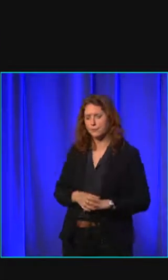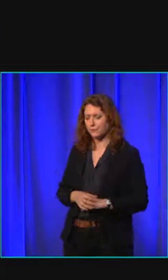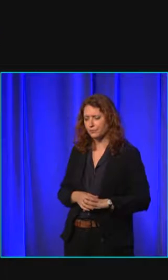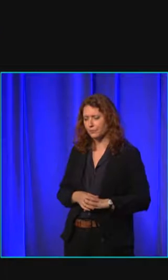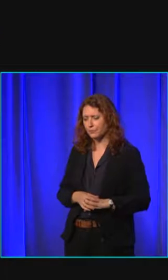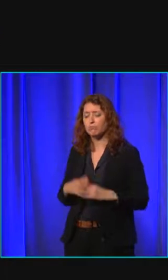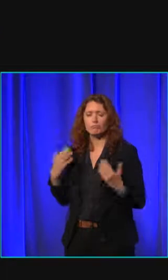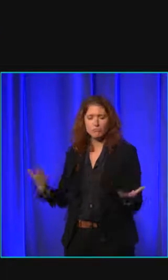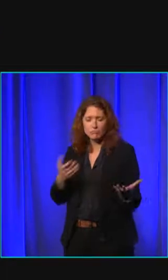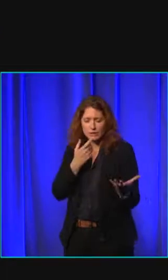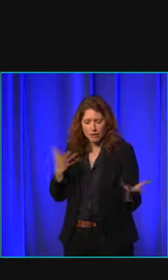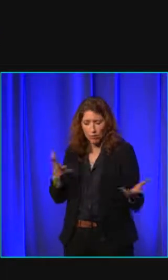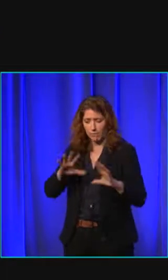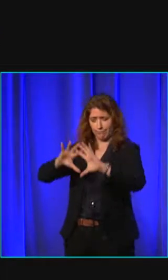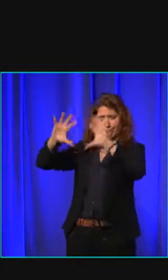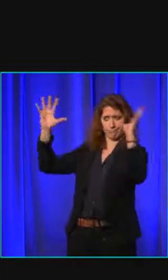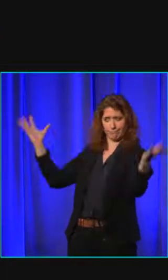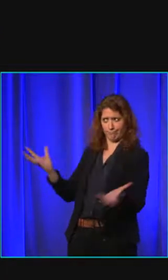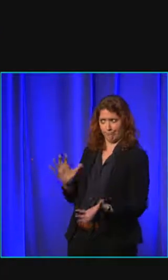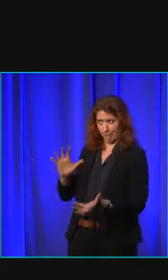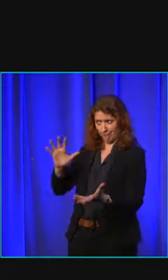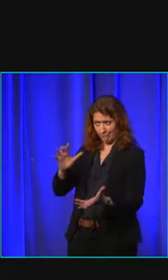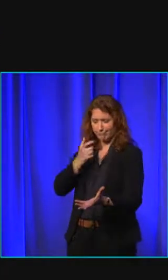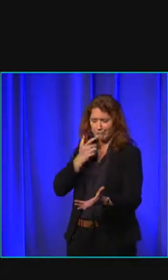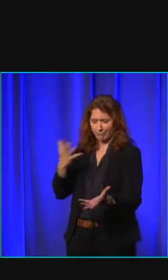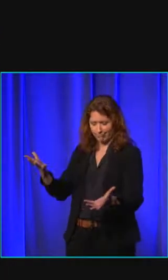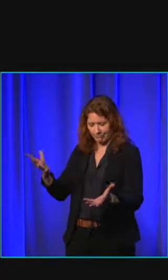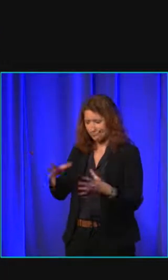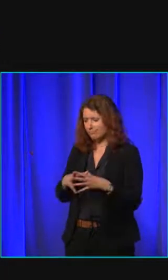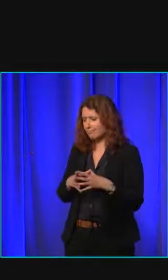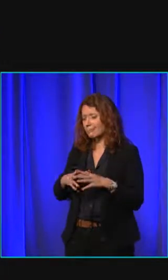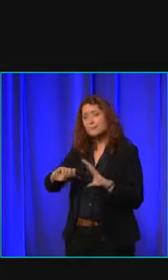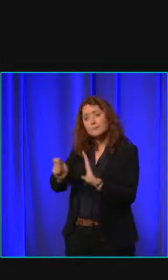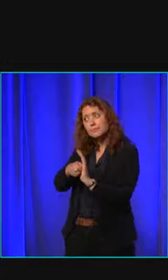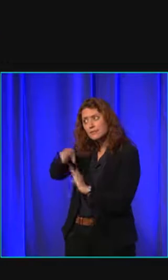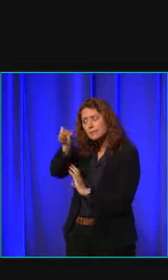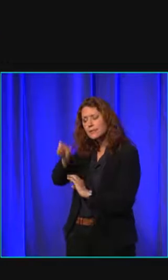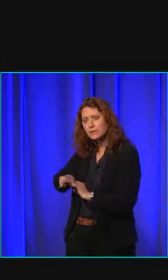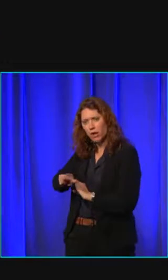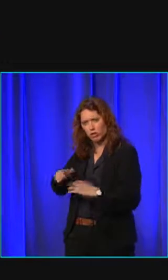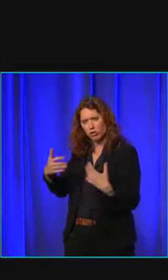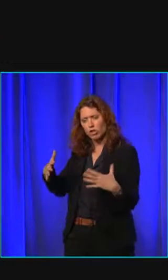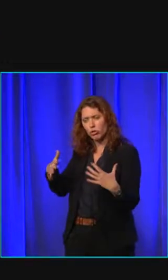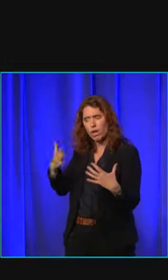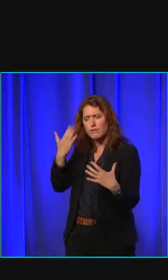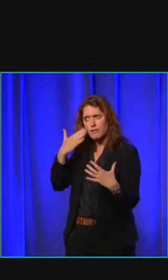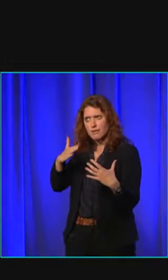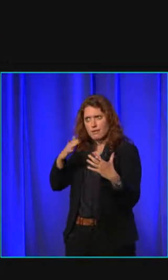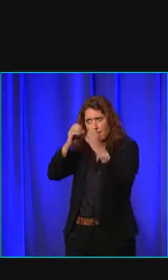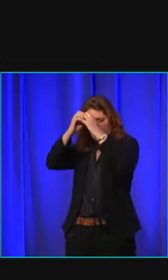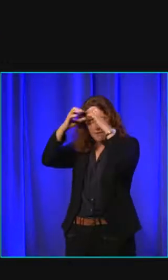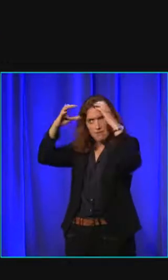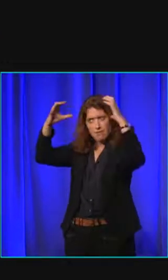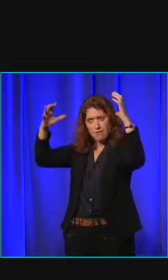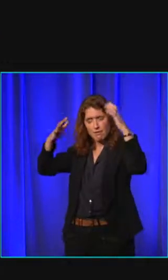Ça veut donc dire tout ceci pour dire que lorsqu'un individu est engagé dans une simulation